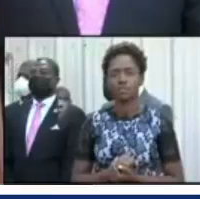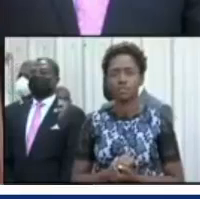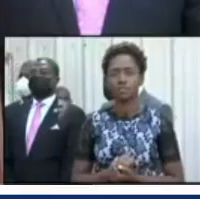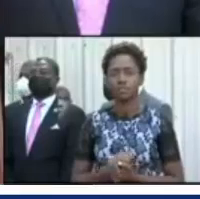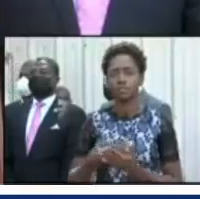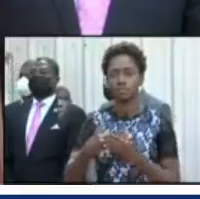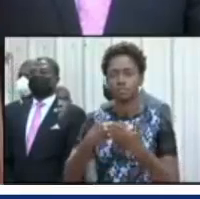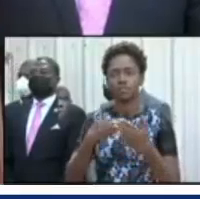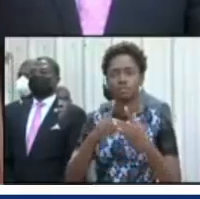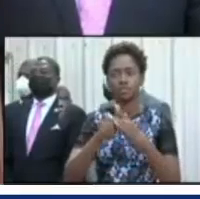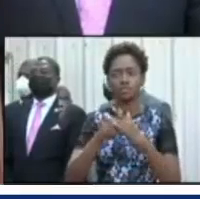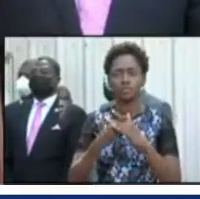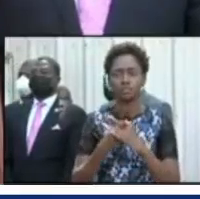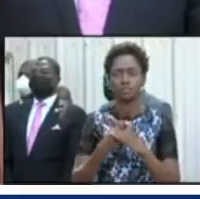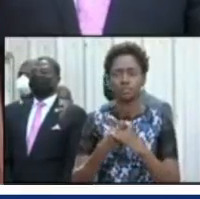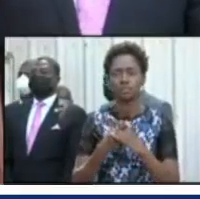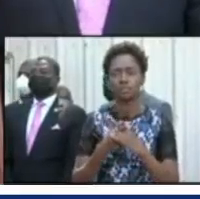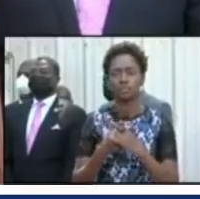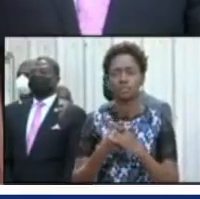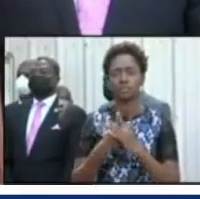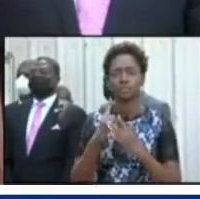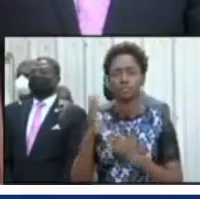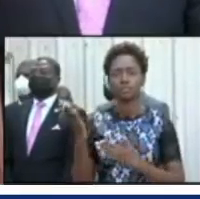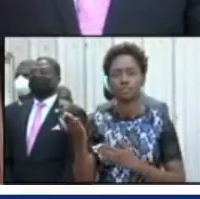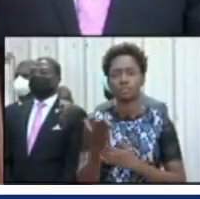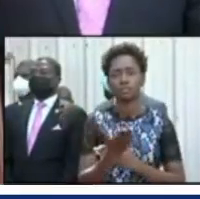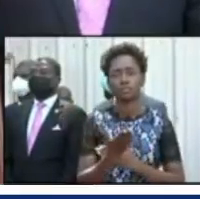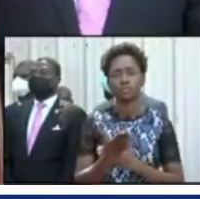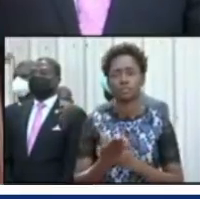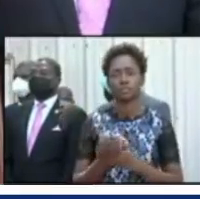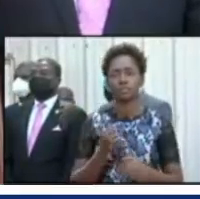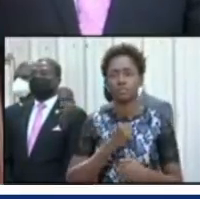Avant de commencer, ma présente condoléances moi